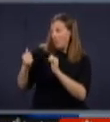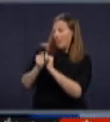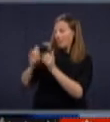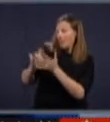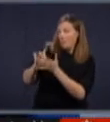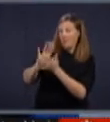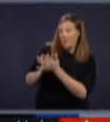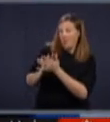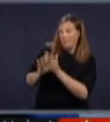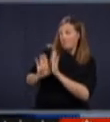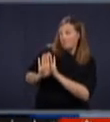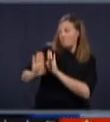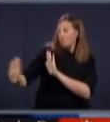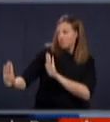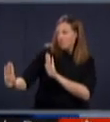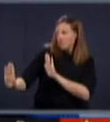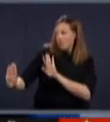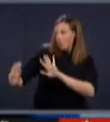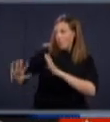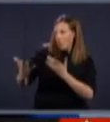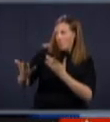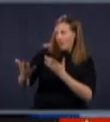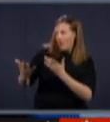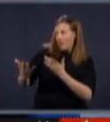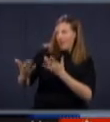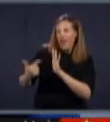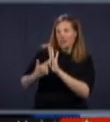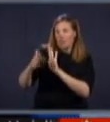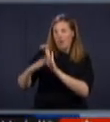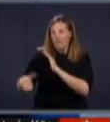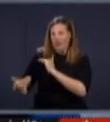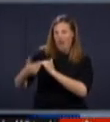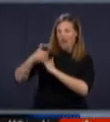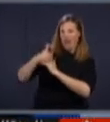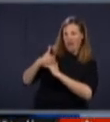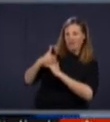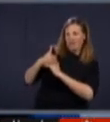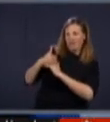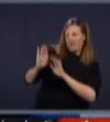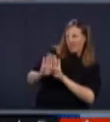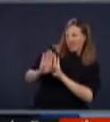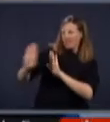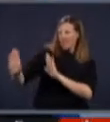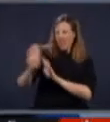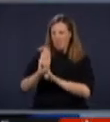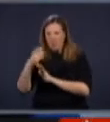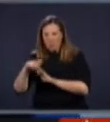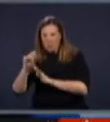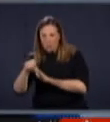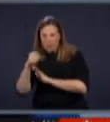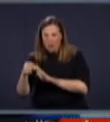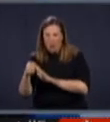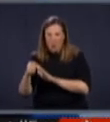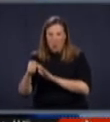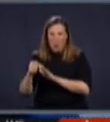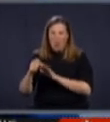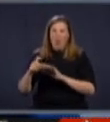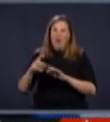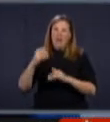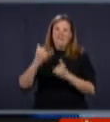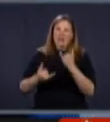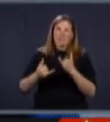distance. Je me suis posé la question, est-ce qu'on va laisser les enfants rentrer, amener les enfants, puis qu'ils viennent à distance, pour qu'on se fasse un barbecue à l'extérieur avec une grande, grande table? On ne l'a pas